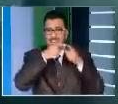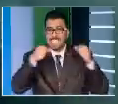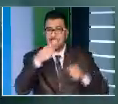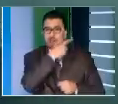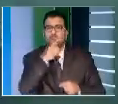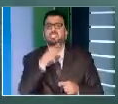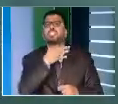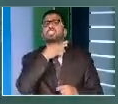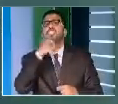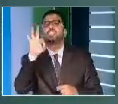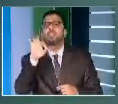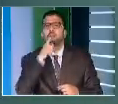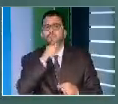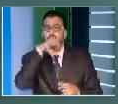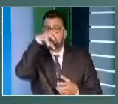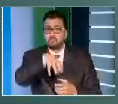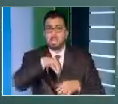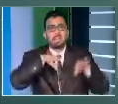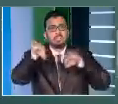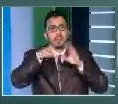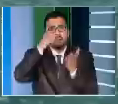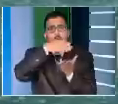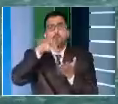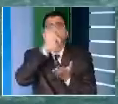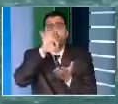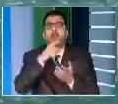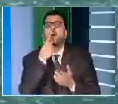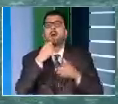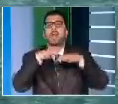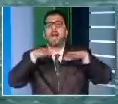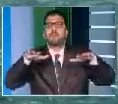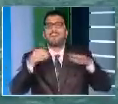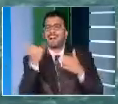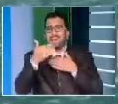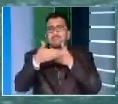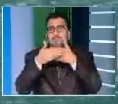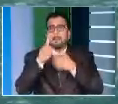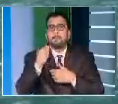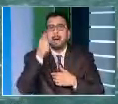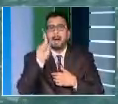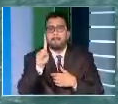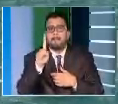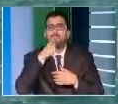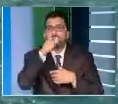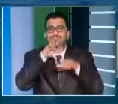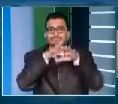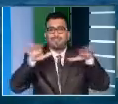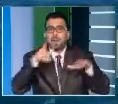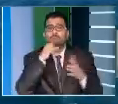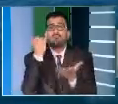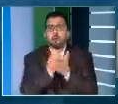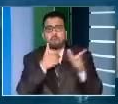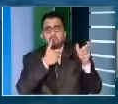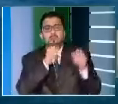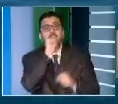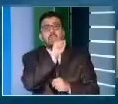لمحافظة الحديدة تحظى بموقع استراتيجي في البحر الأحمر قرب مضيق باب المندب، وكانت تحت سيطرة ميليشيات